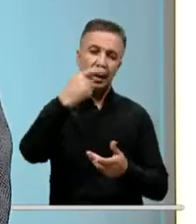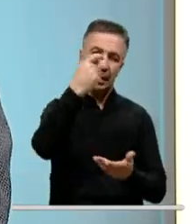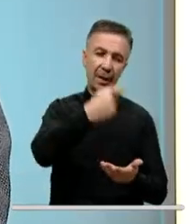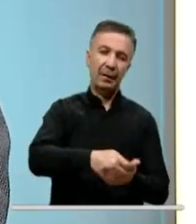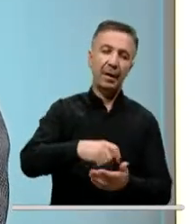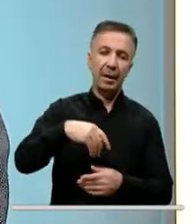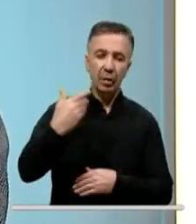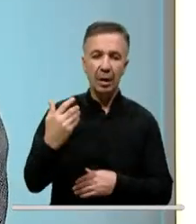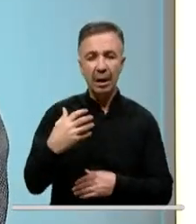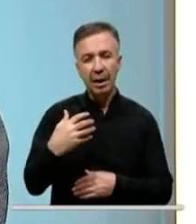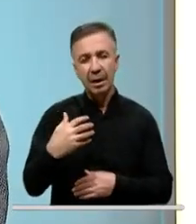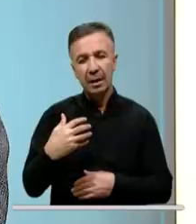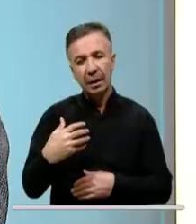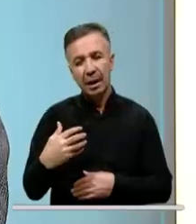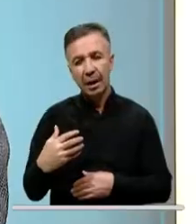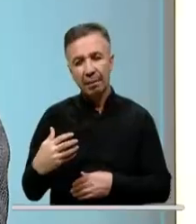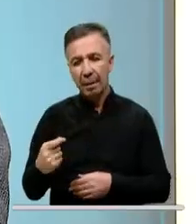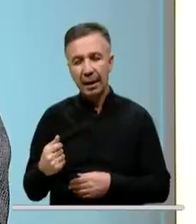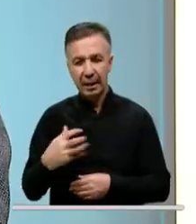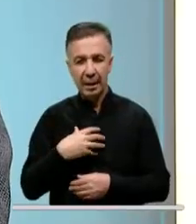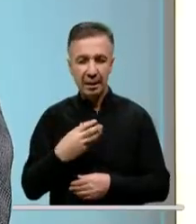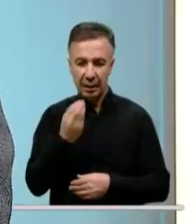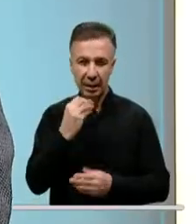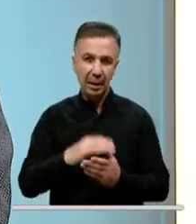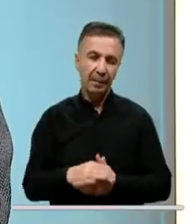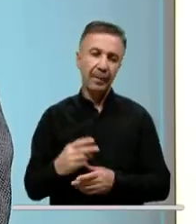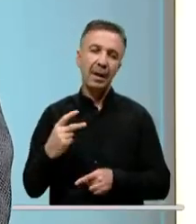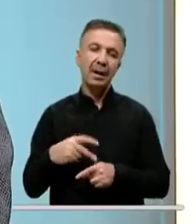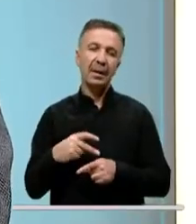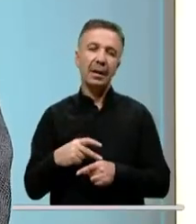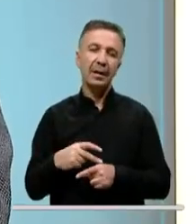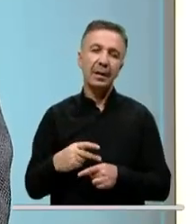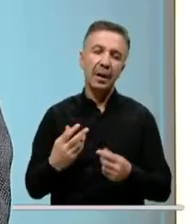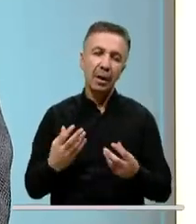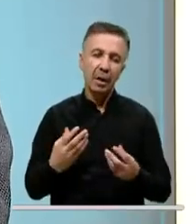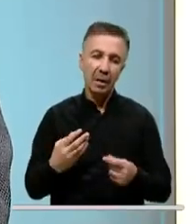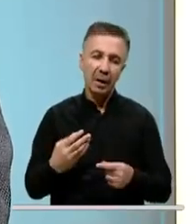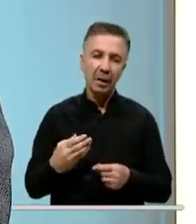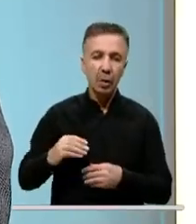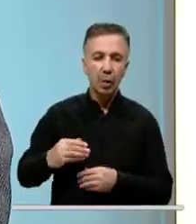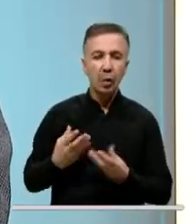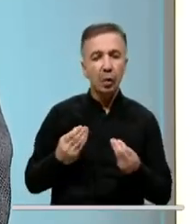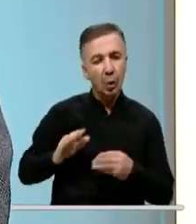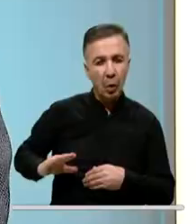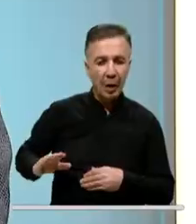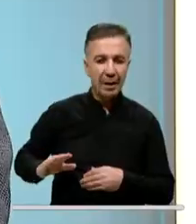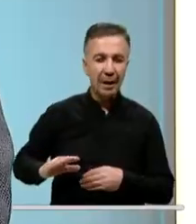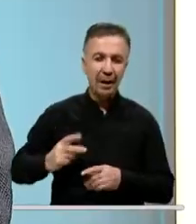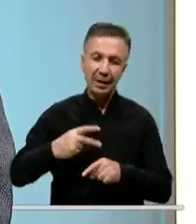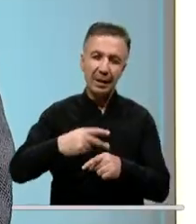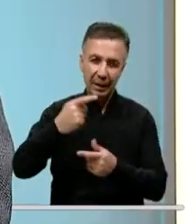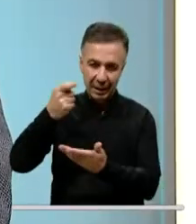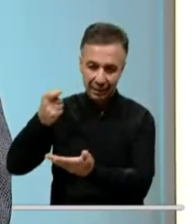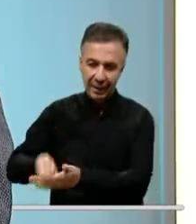sonra gerisini kendisi yermiş. Tabii zekatı da daha çok öğrencilerine verirmiş. Eyvallah. Bu da